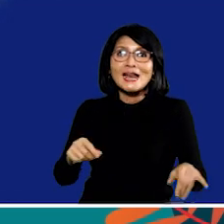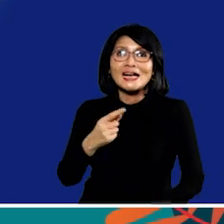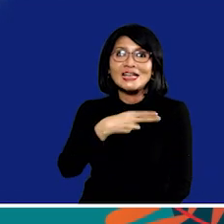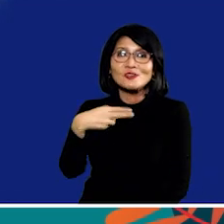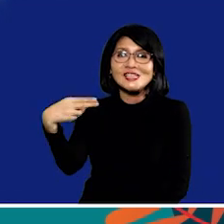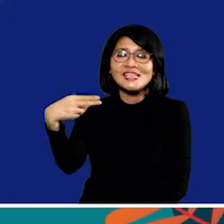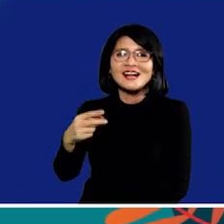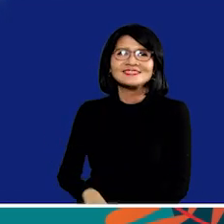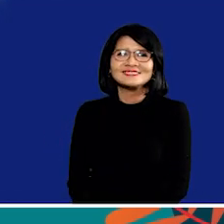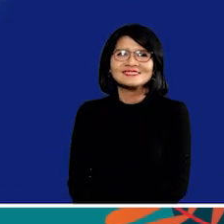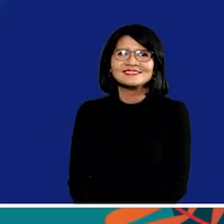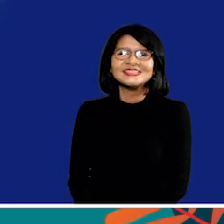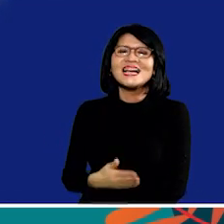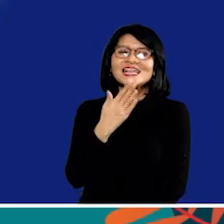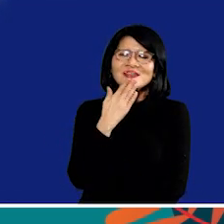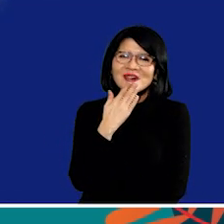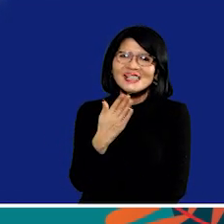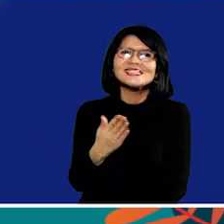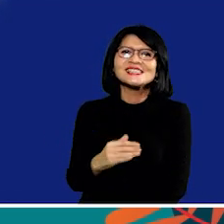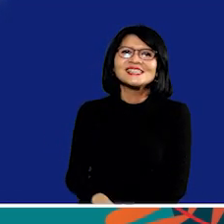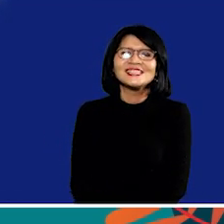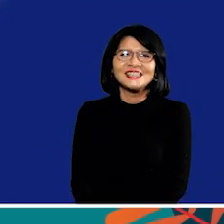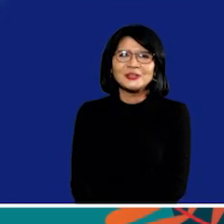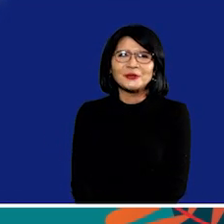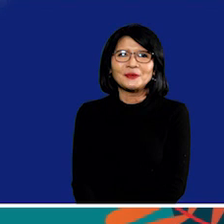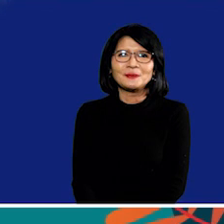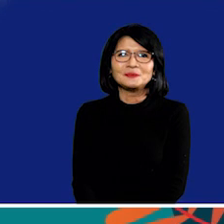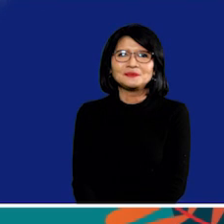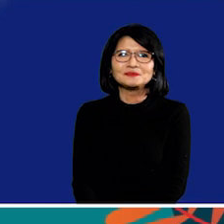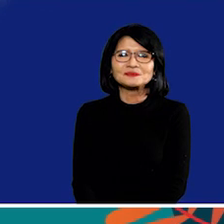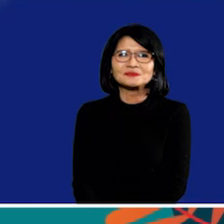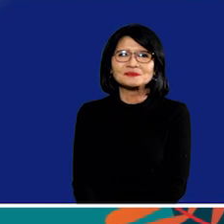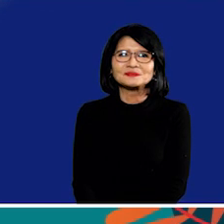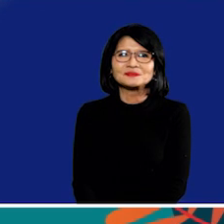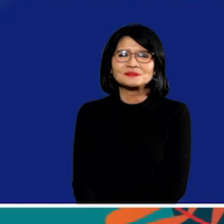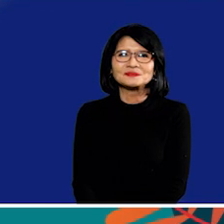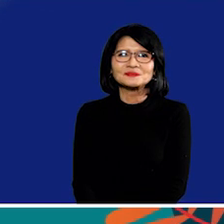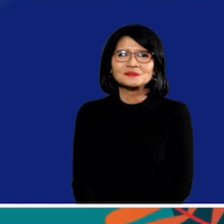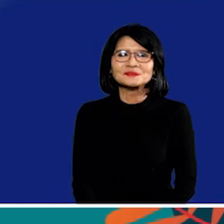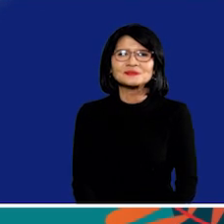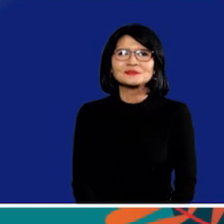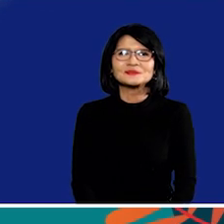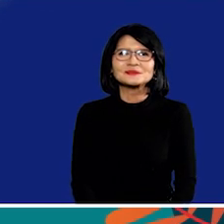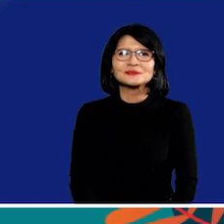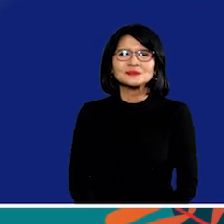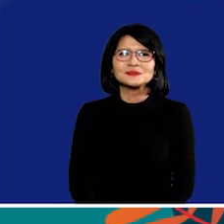kasih. Terima kasih Rido, terima kasih Echa, terima kasih Ria. Sampai bertemu lagi.